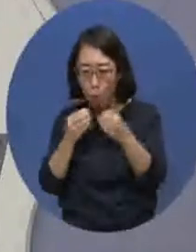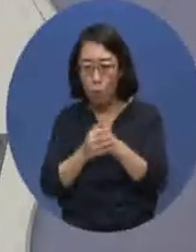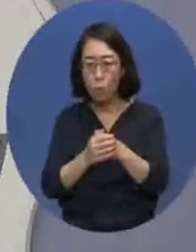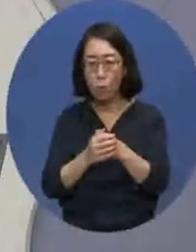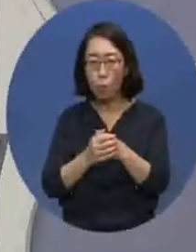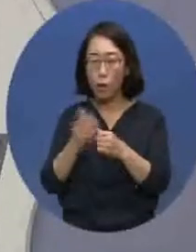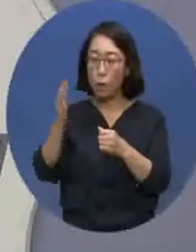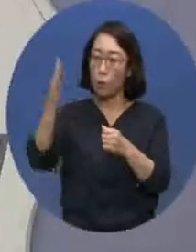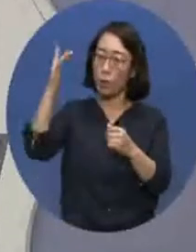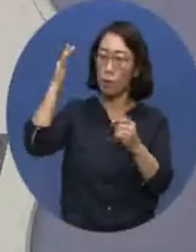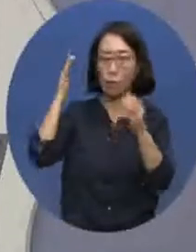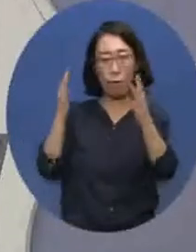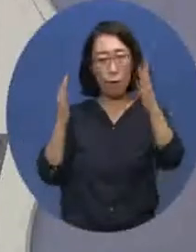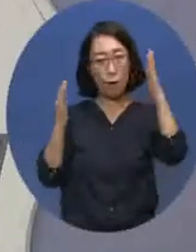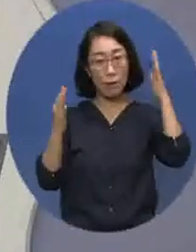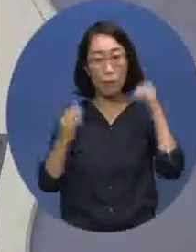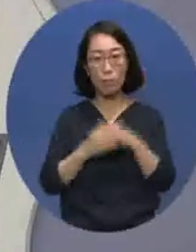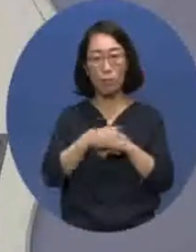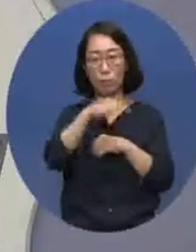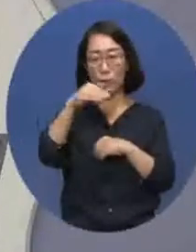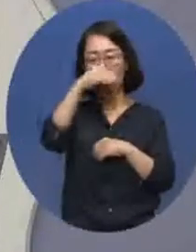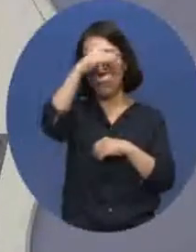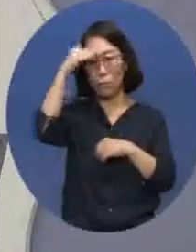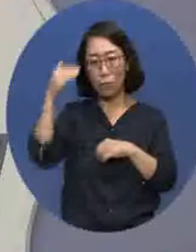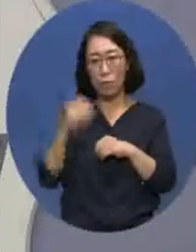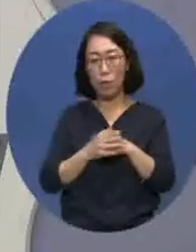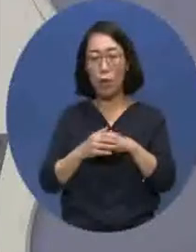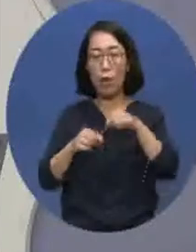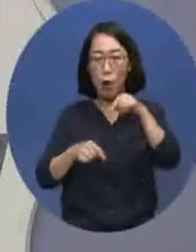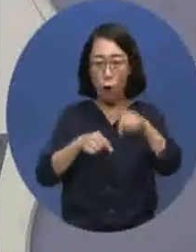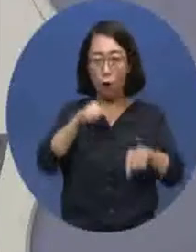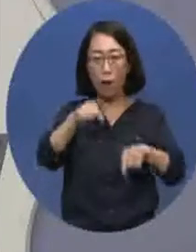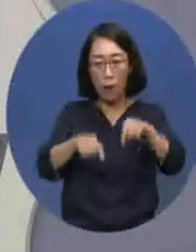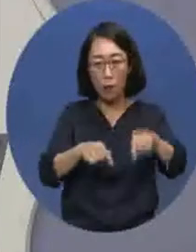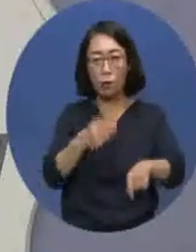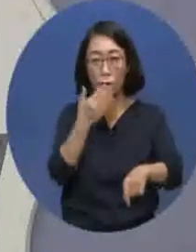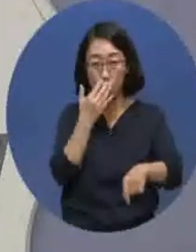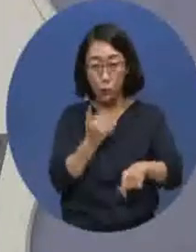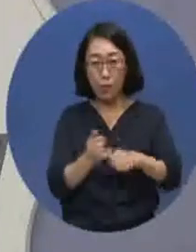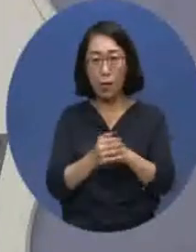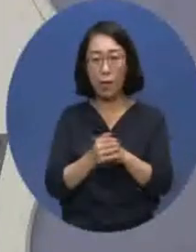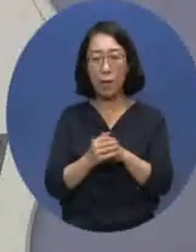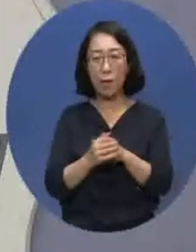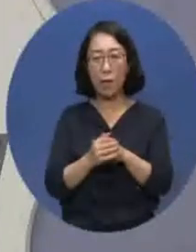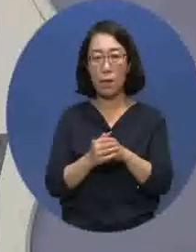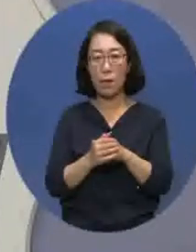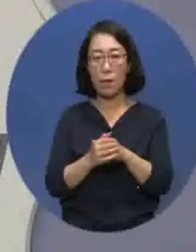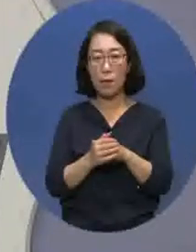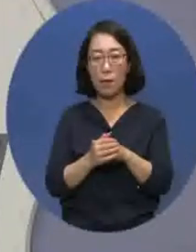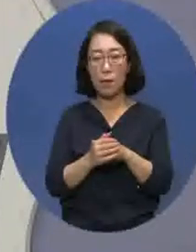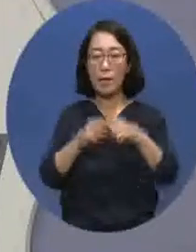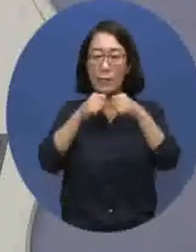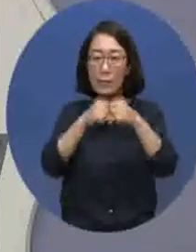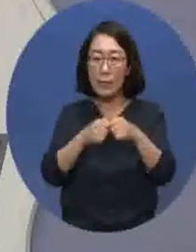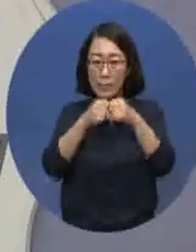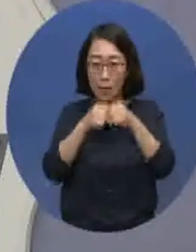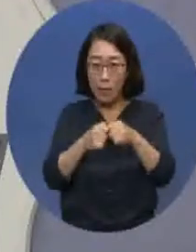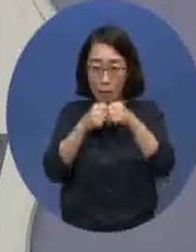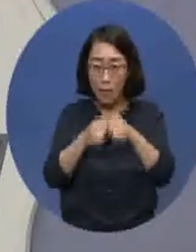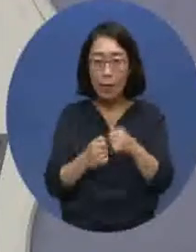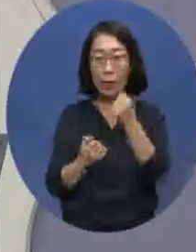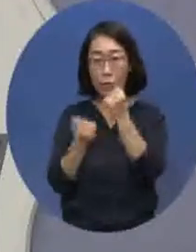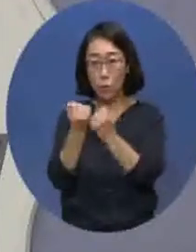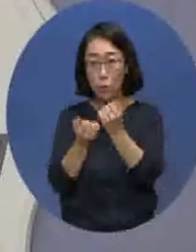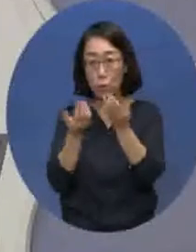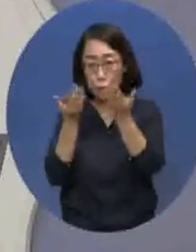아름다운 광경이 있겠지만 우리가 또 다리 아프게 걸어야 되는 길도 있을 것이다 라고 자세하게 설명을 하는 것과